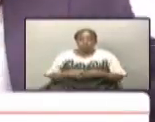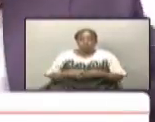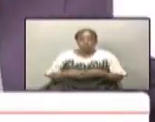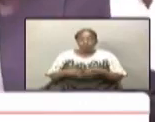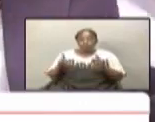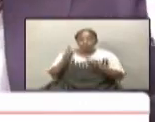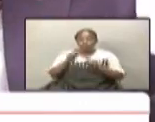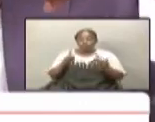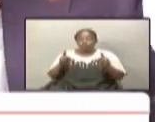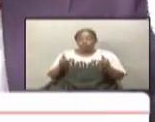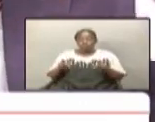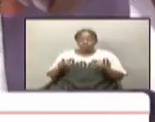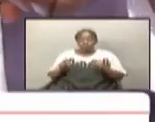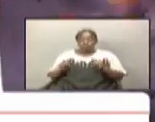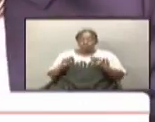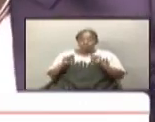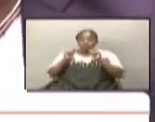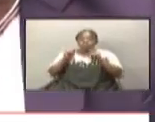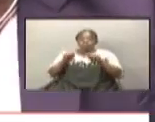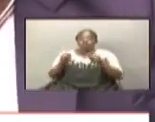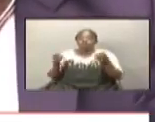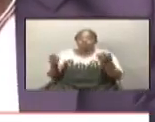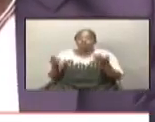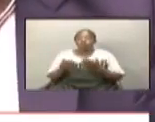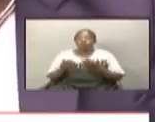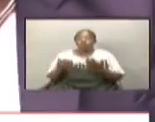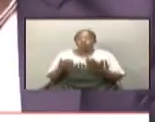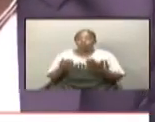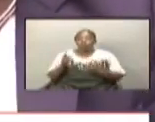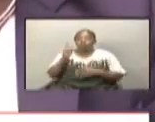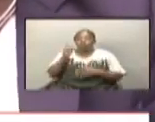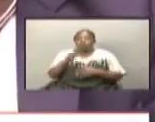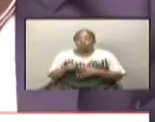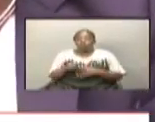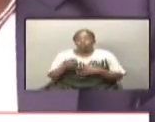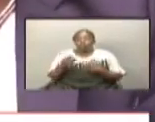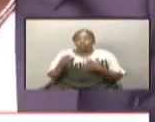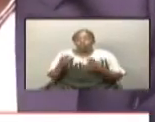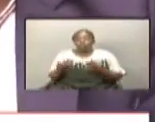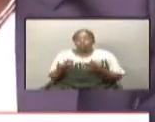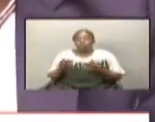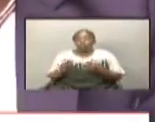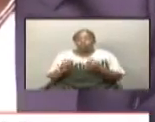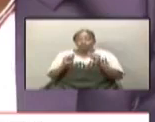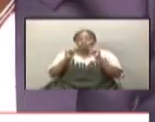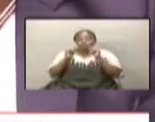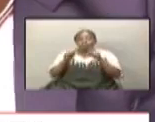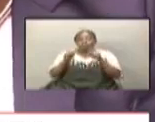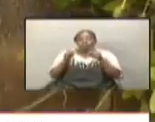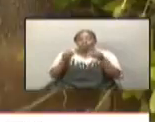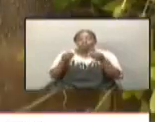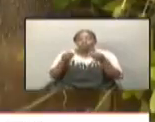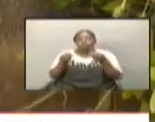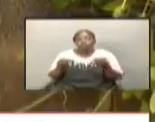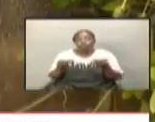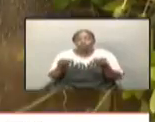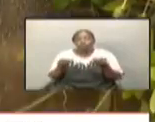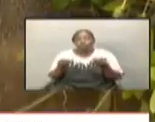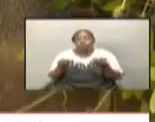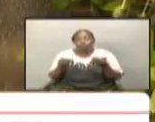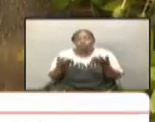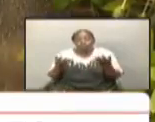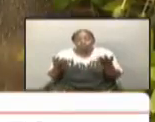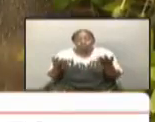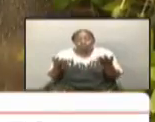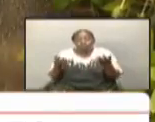abantu beegaita, owa gramophone we bajja. Mbega naye bateesa ati tujje okuwa gundi ati oyazira. Tiyalinga nti